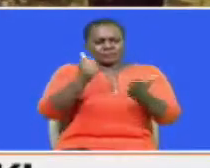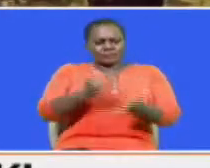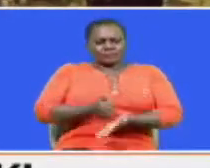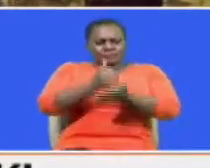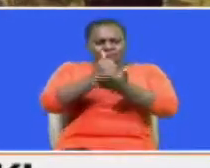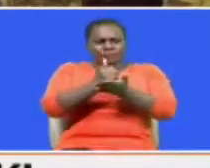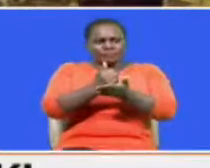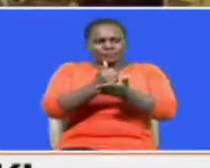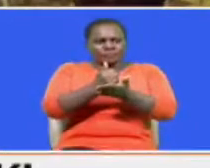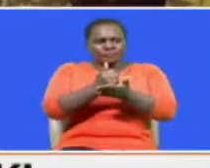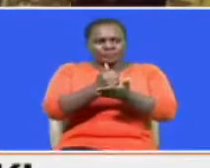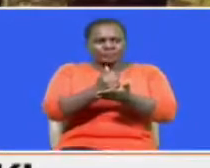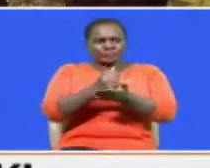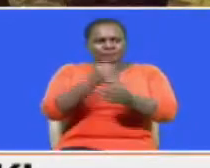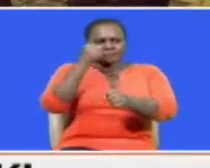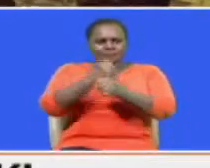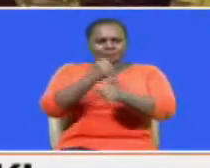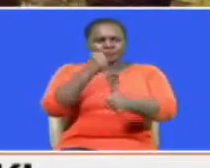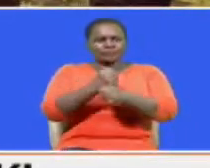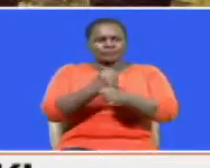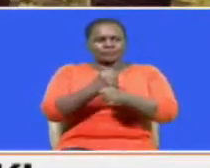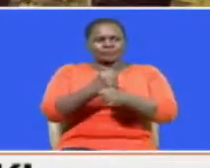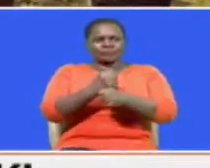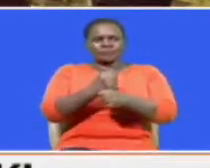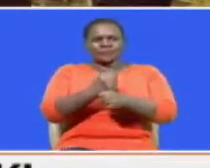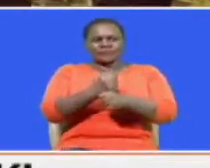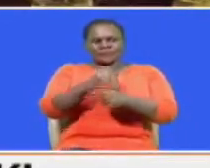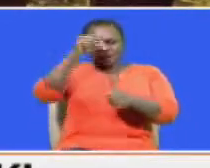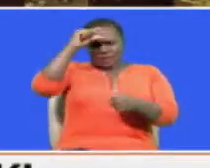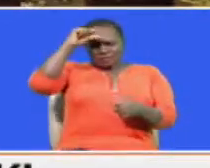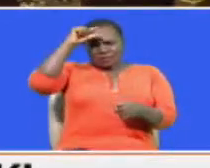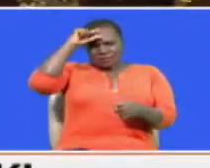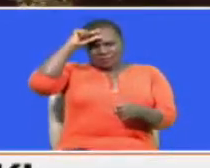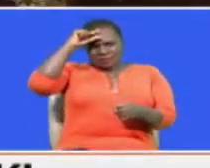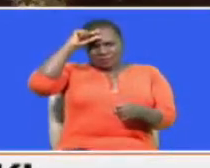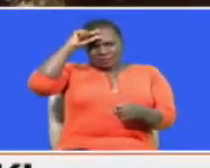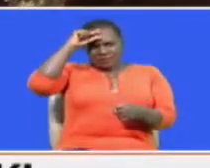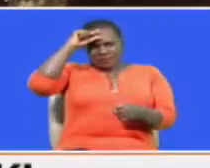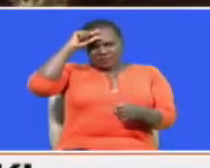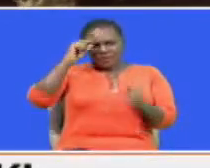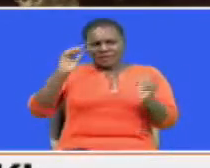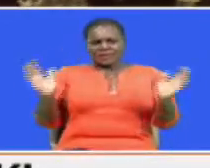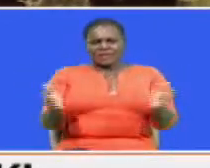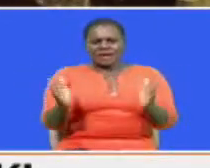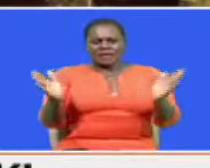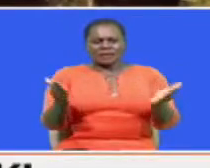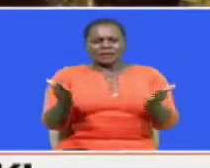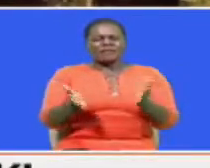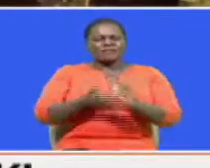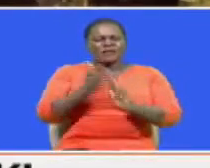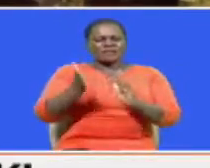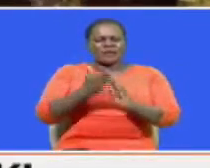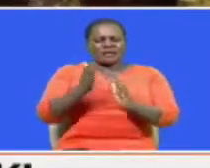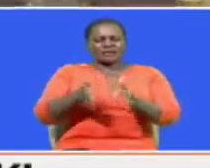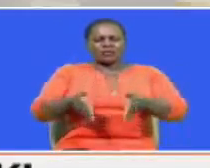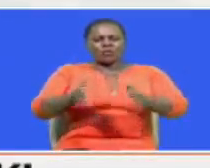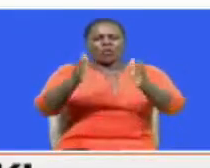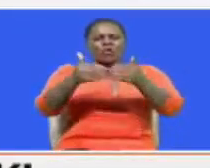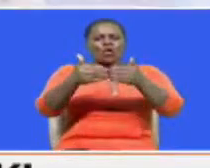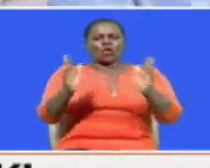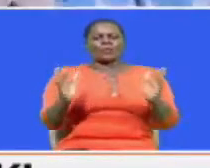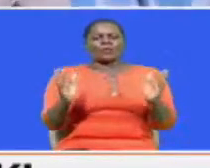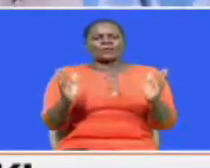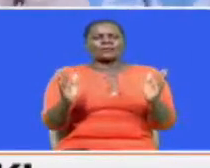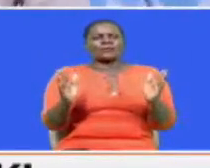Itasaidia functional interaction ya watu wangu. Kwa hivyo kama hii serikali, na wahimiza wafanya haraka hii barabara iweze